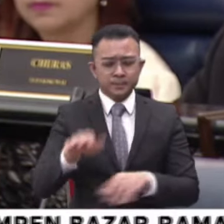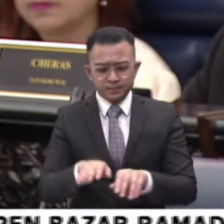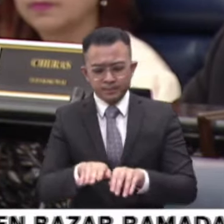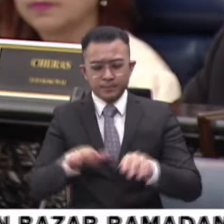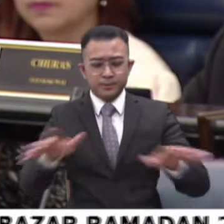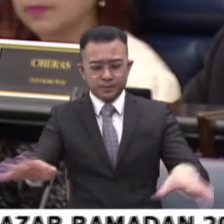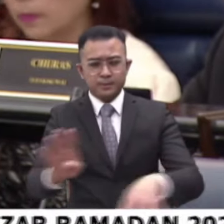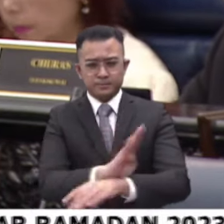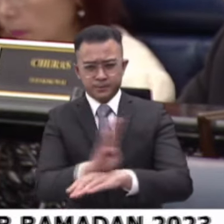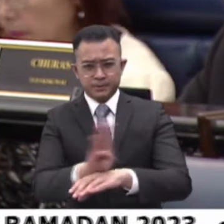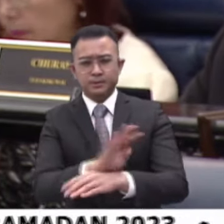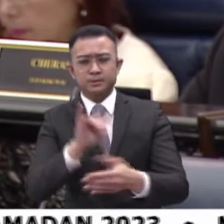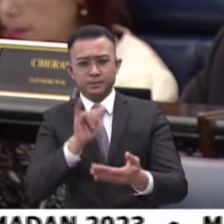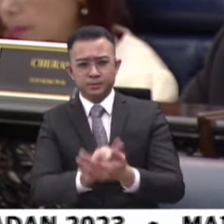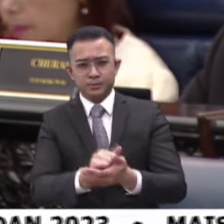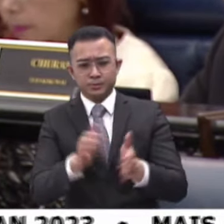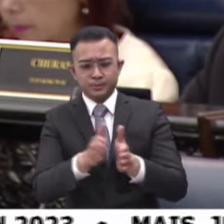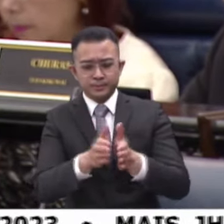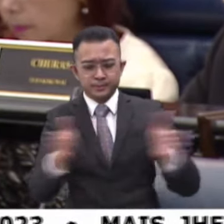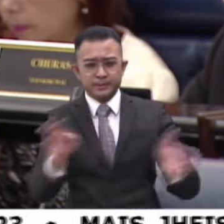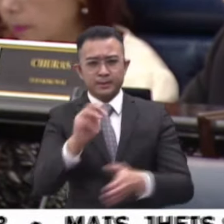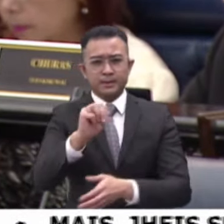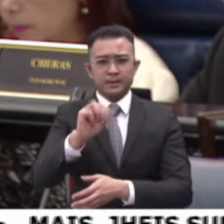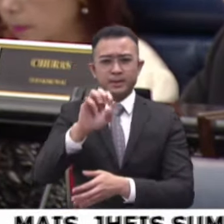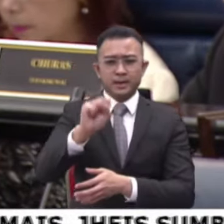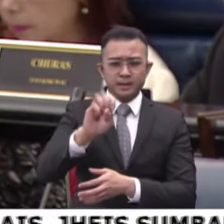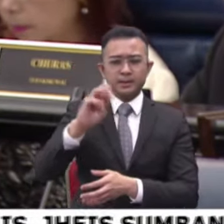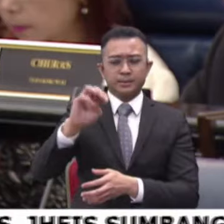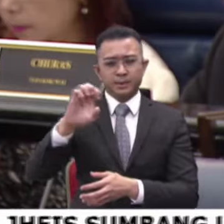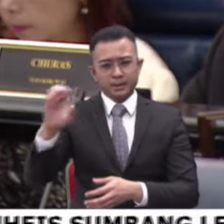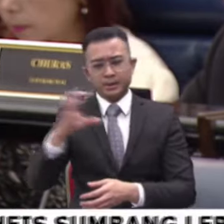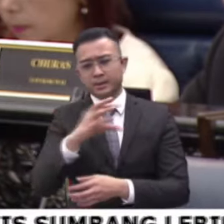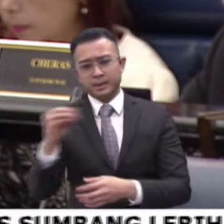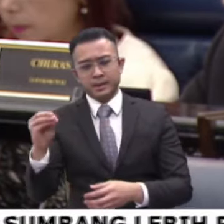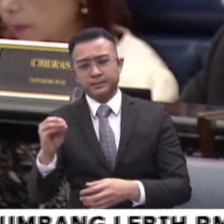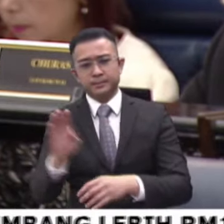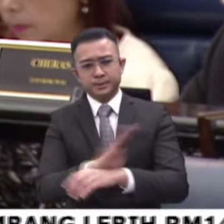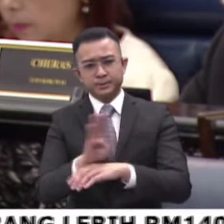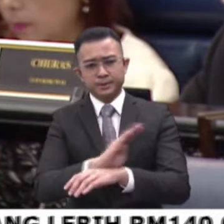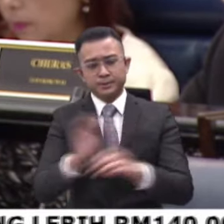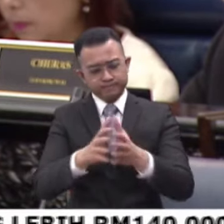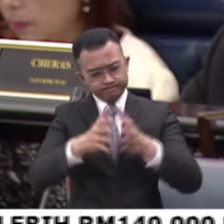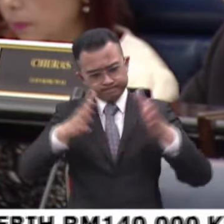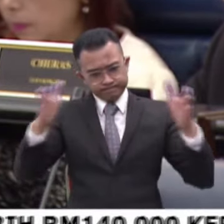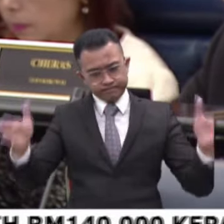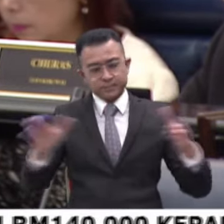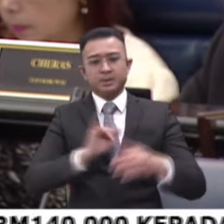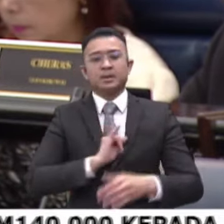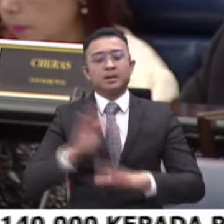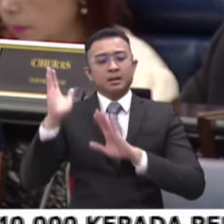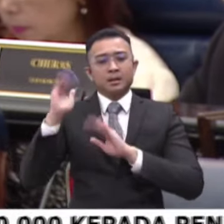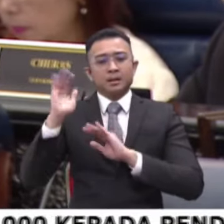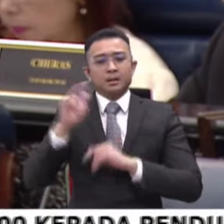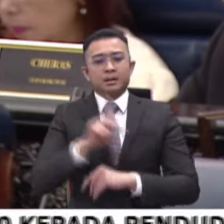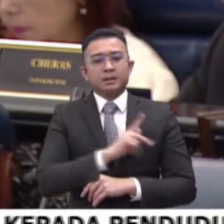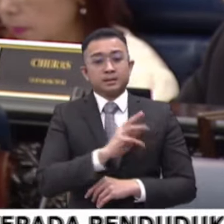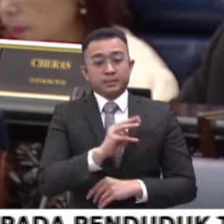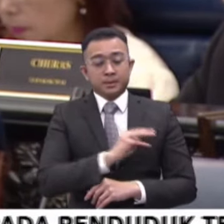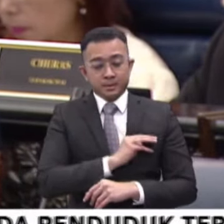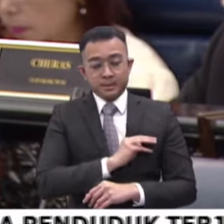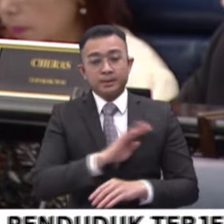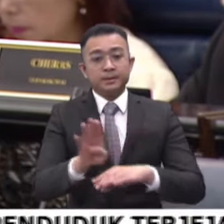mengembangkan perniagaan kecil kepada SME dan who knows in the future kepada perniagaan yang lebih besar. Saya berharap bahawa Kementerian